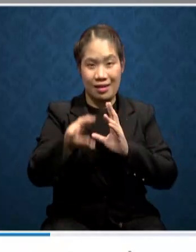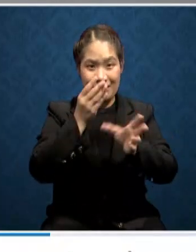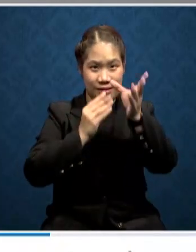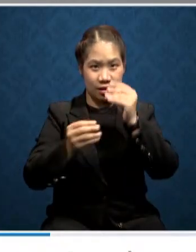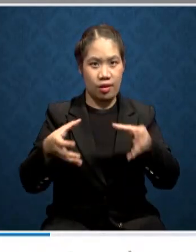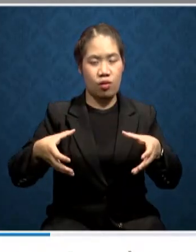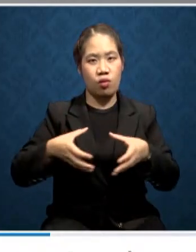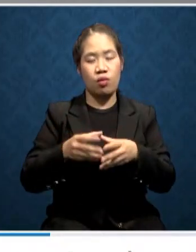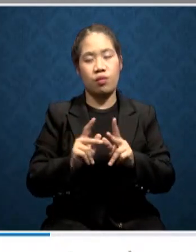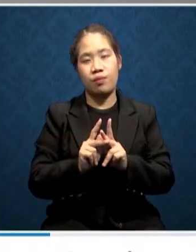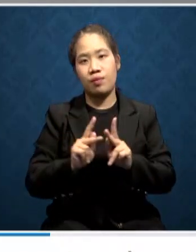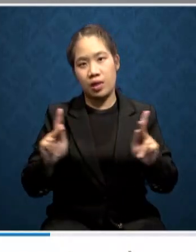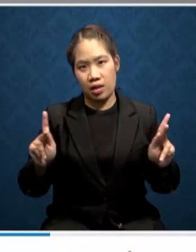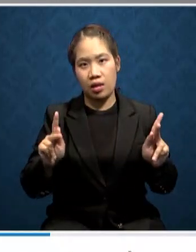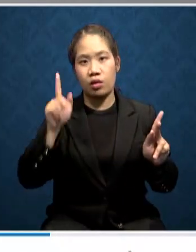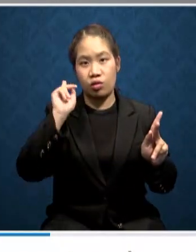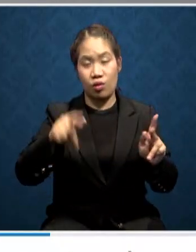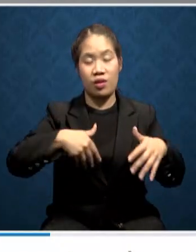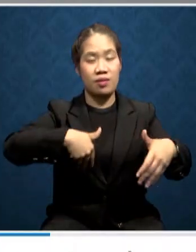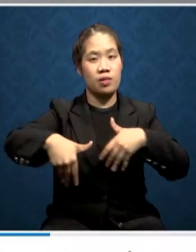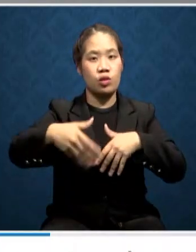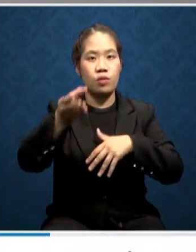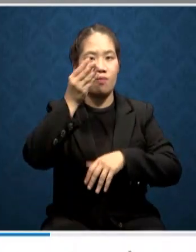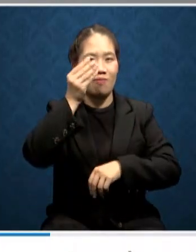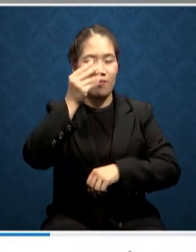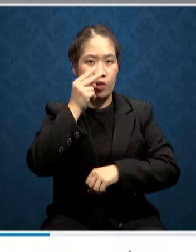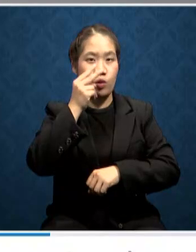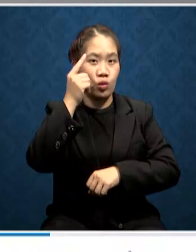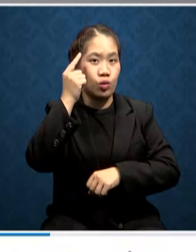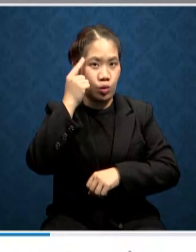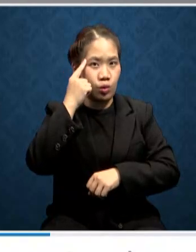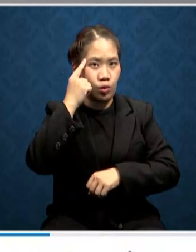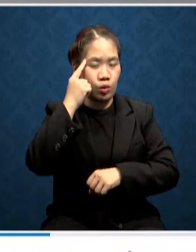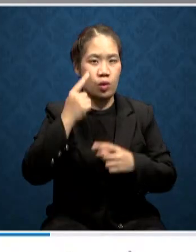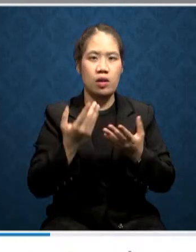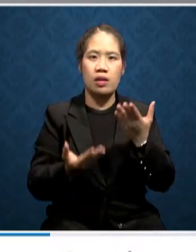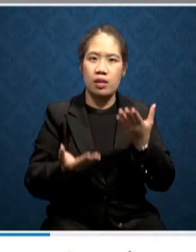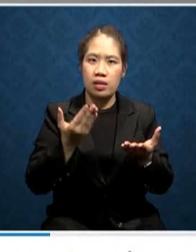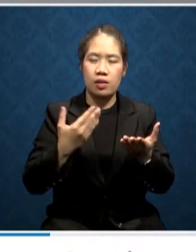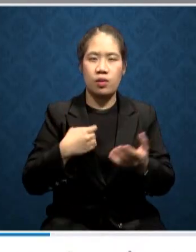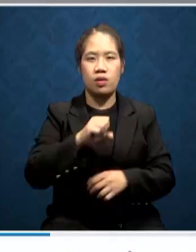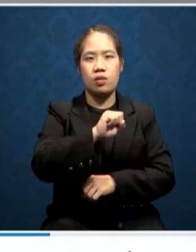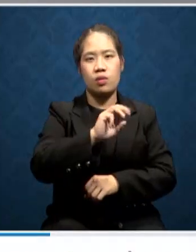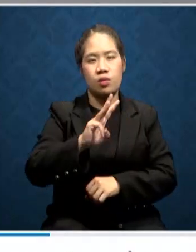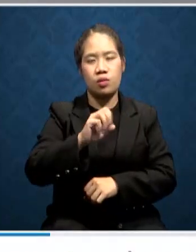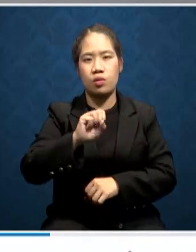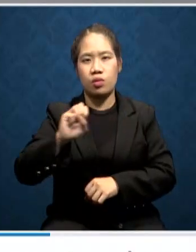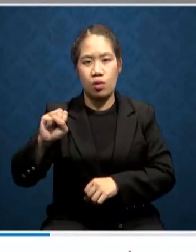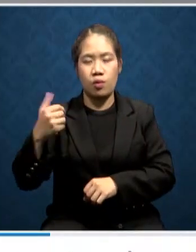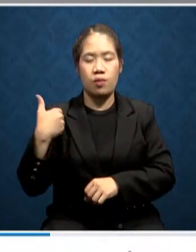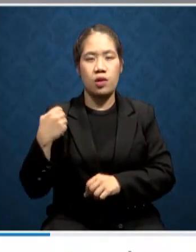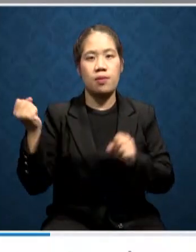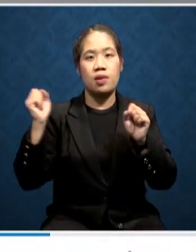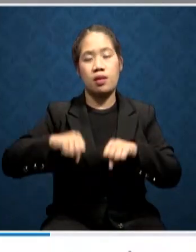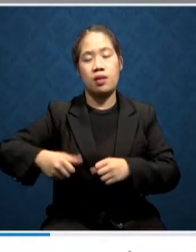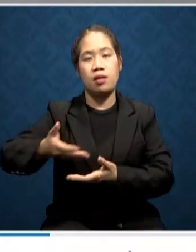คณะกรรมการให้ประชาชนทราบเว้นแต่สภาผู้แทนราษฎรหรือวุฒิสภาแล้วแต่กรณีมีมติ